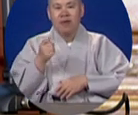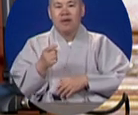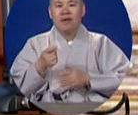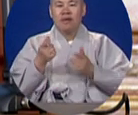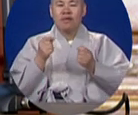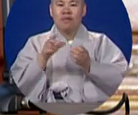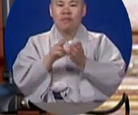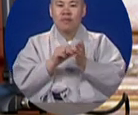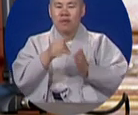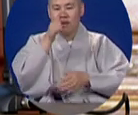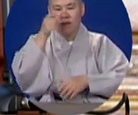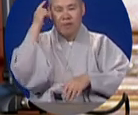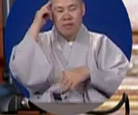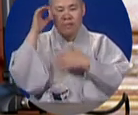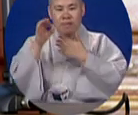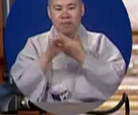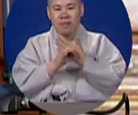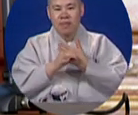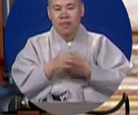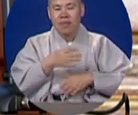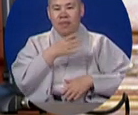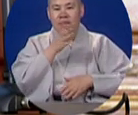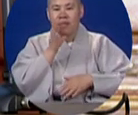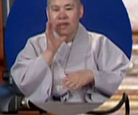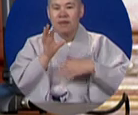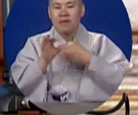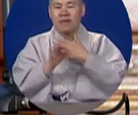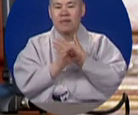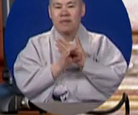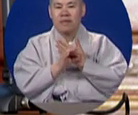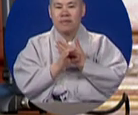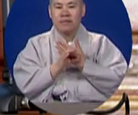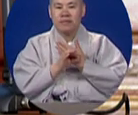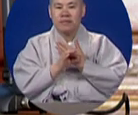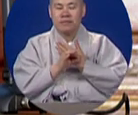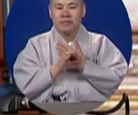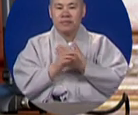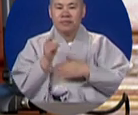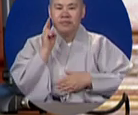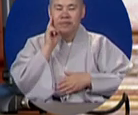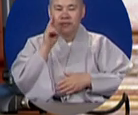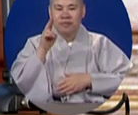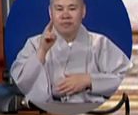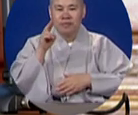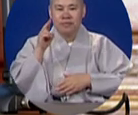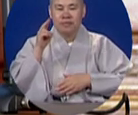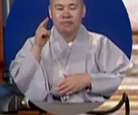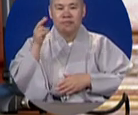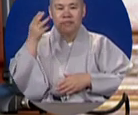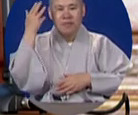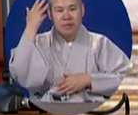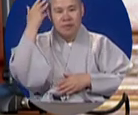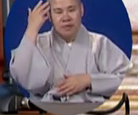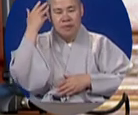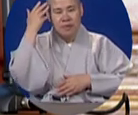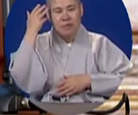왜 그러냐면 나이가 들면 심한 치매가 안 와도